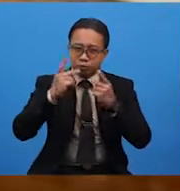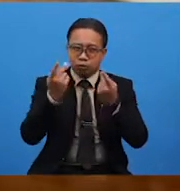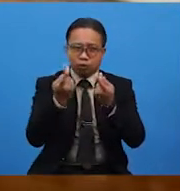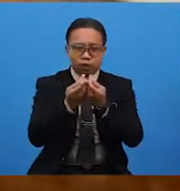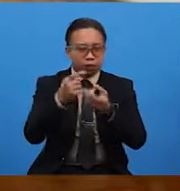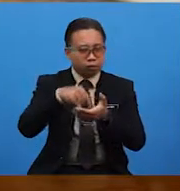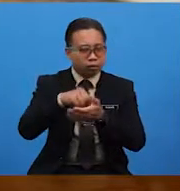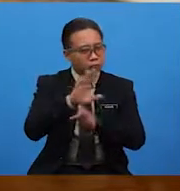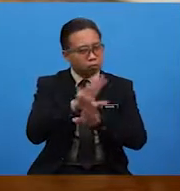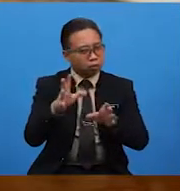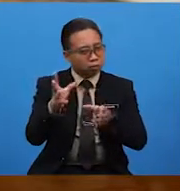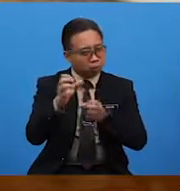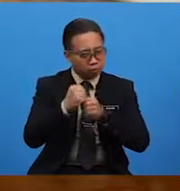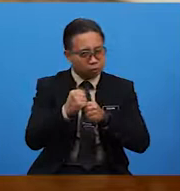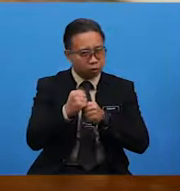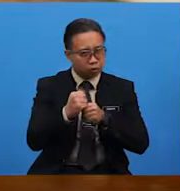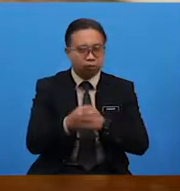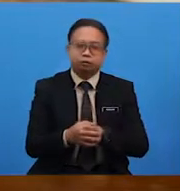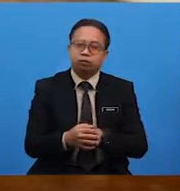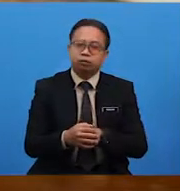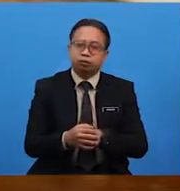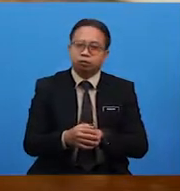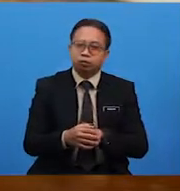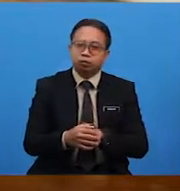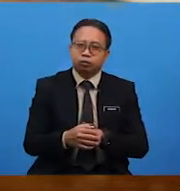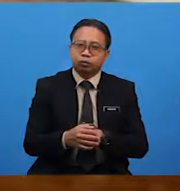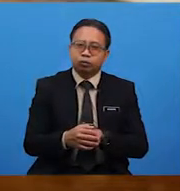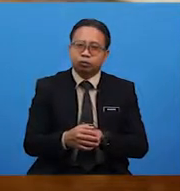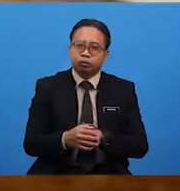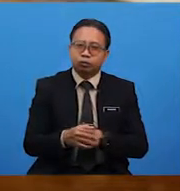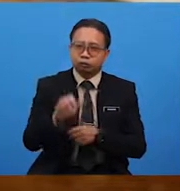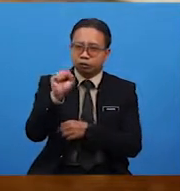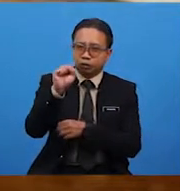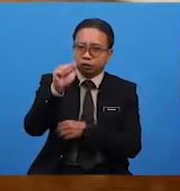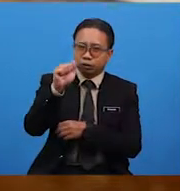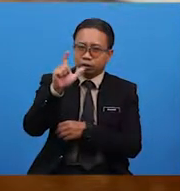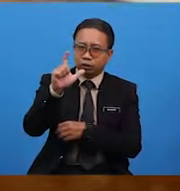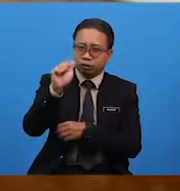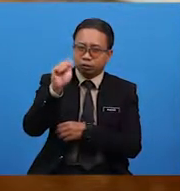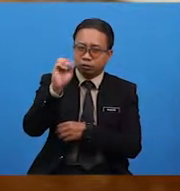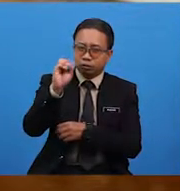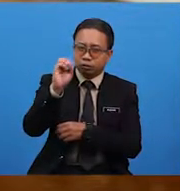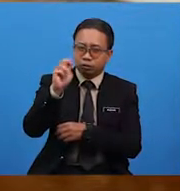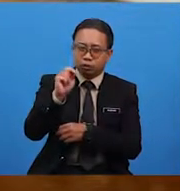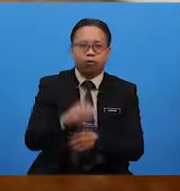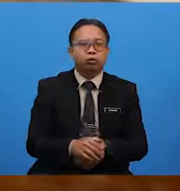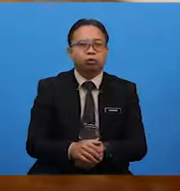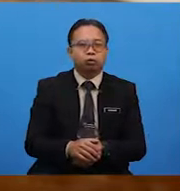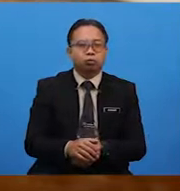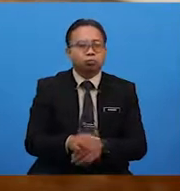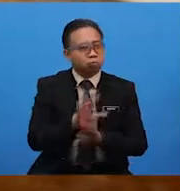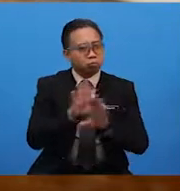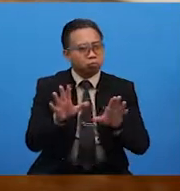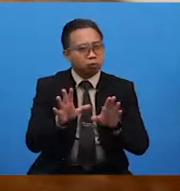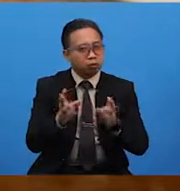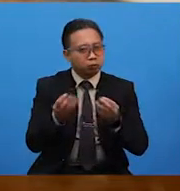diterima oleh sebuah pameran yang terbesar ia dinamakan sebagai selun dan disebabkan karena itu oleh karena tidak puas hati